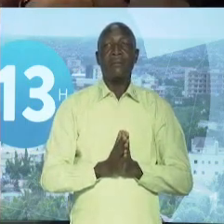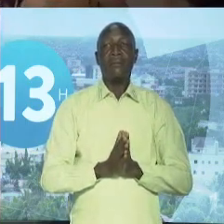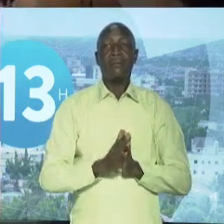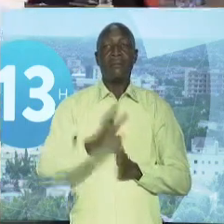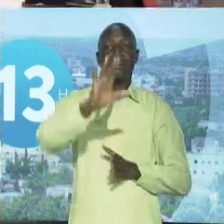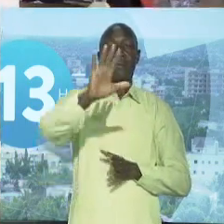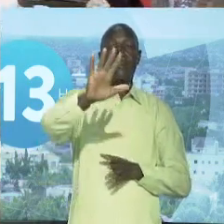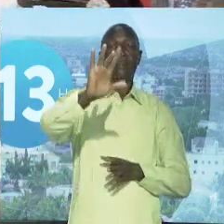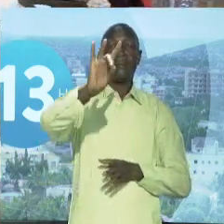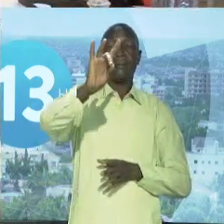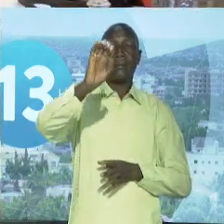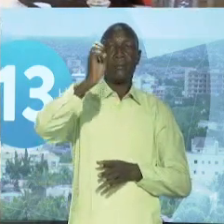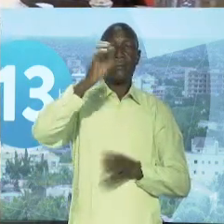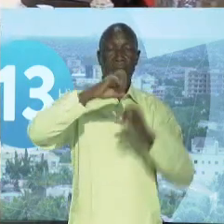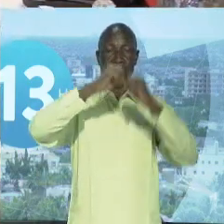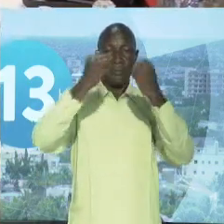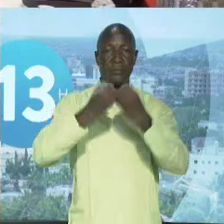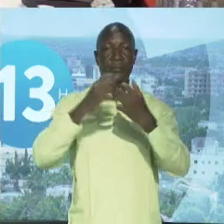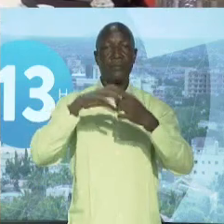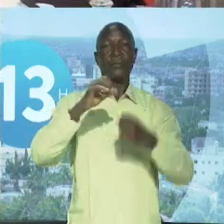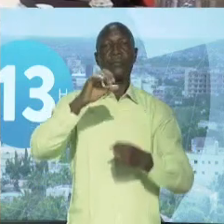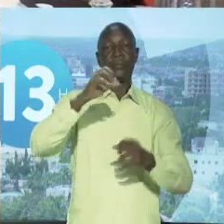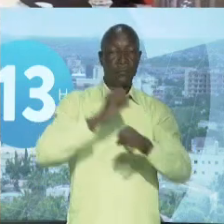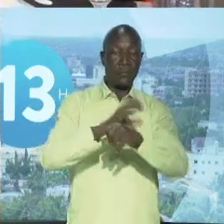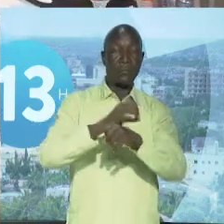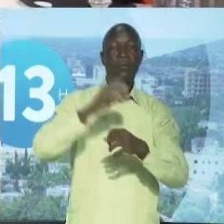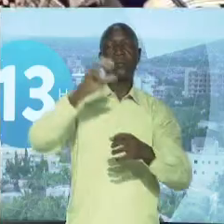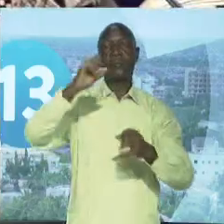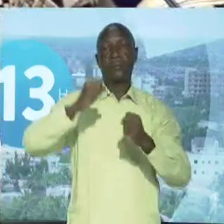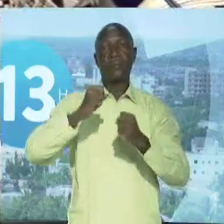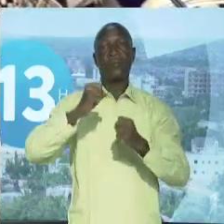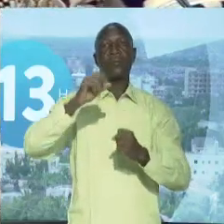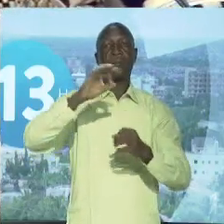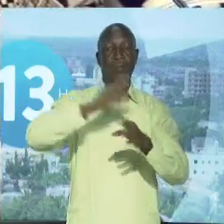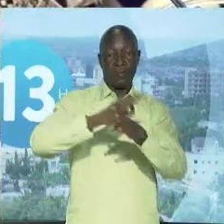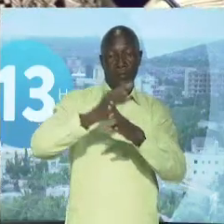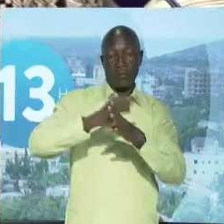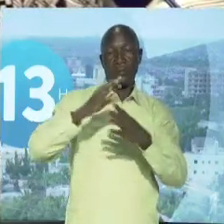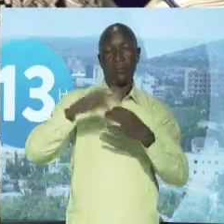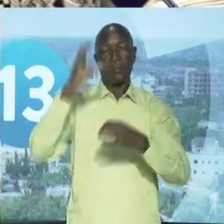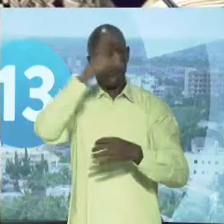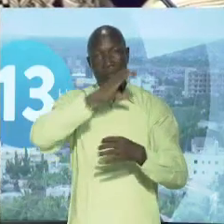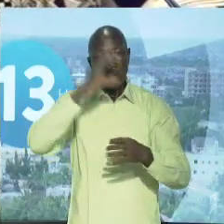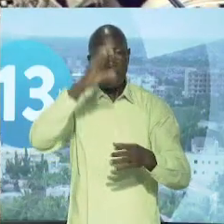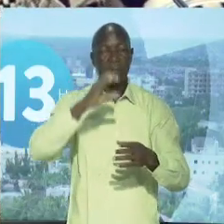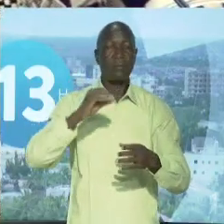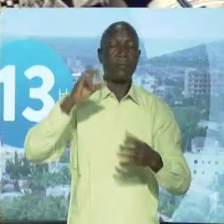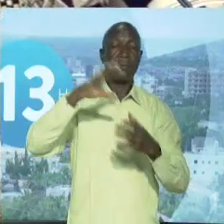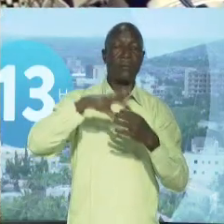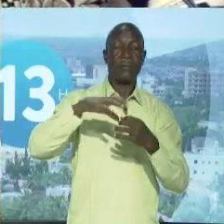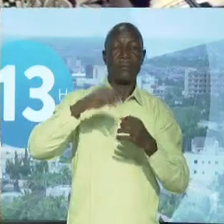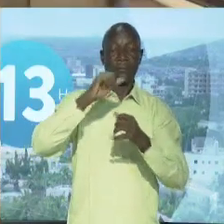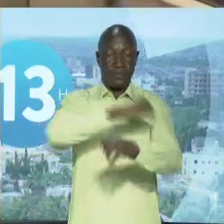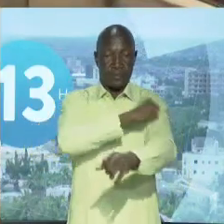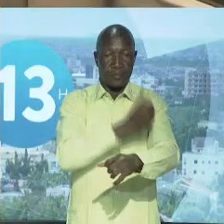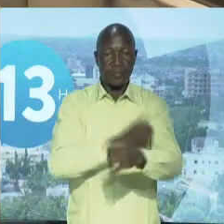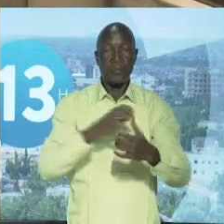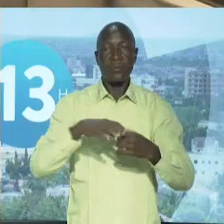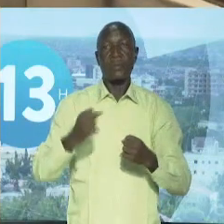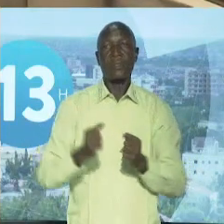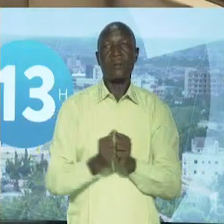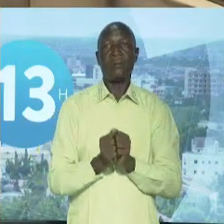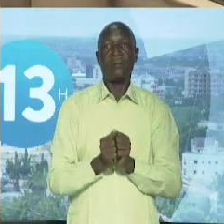58e session du conseil d'administration du Centre africain de formation et de recherche administrative pour le développement